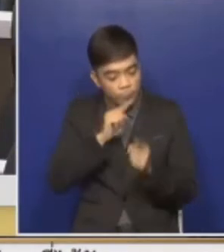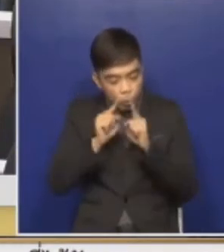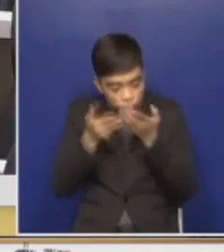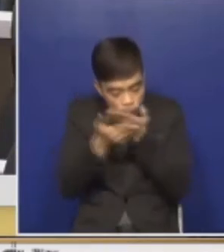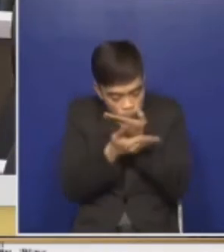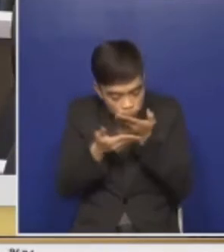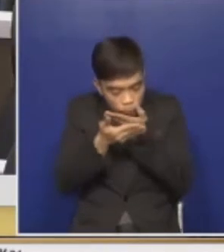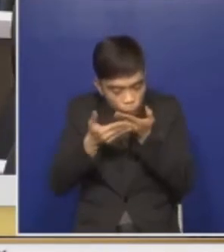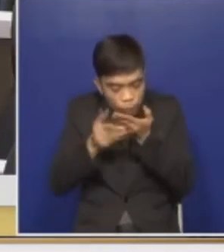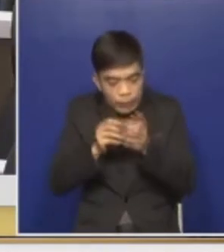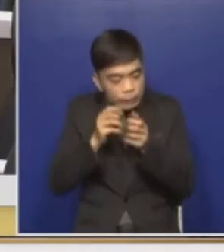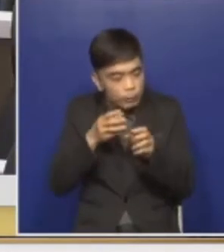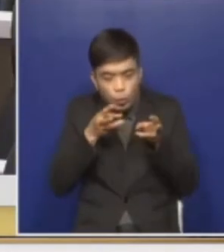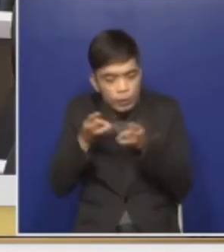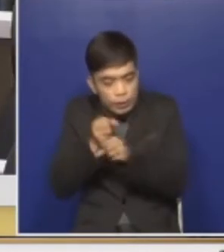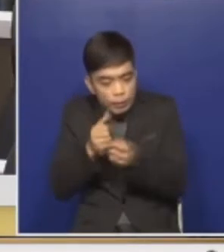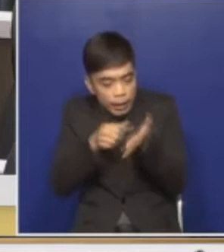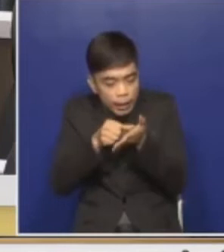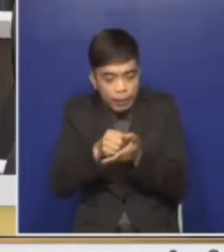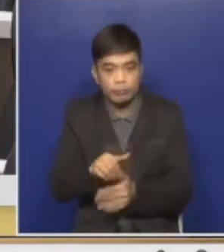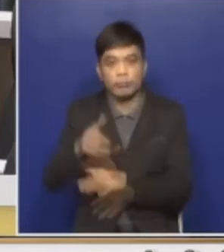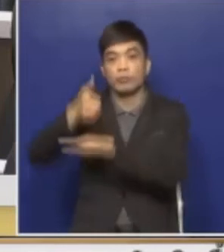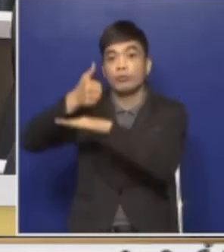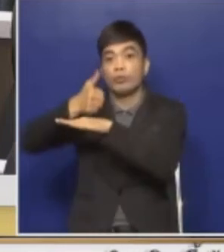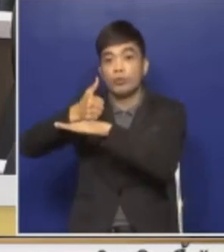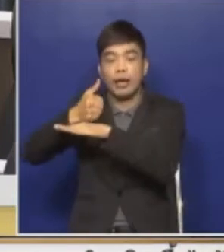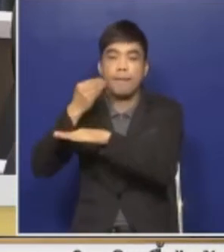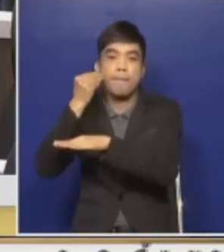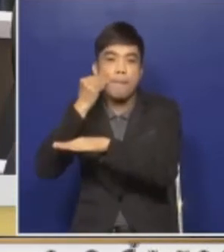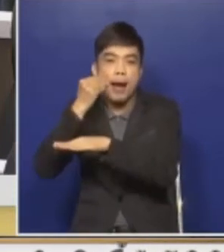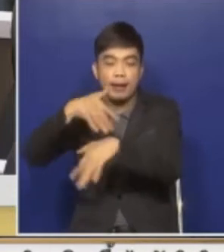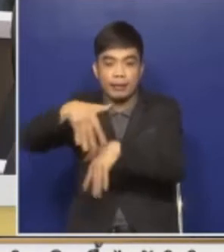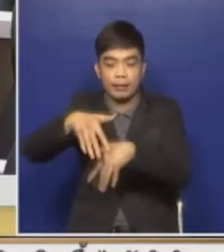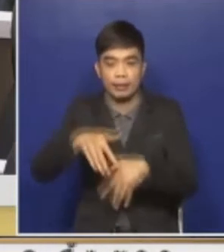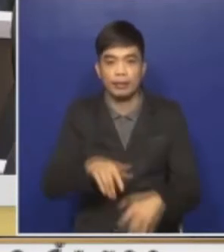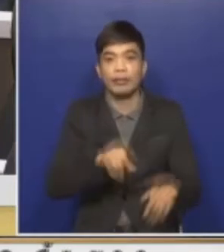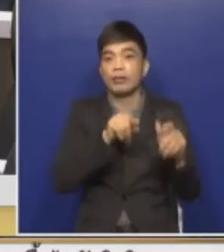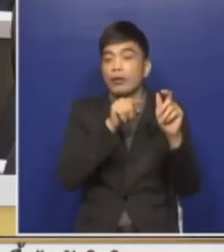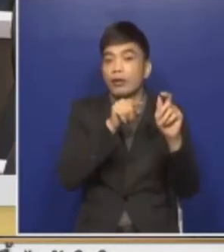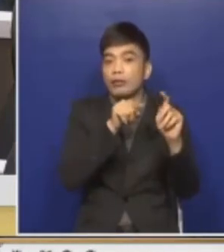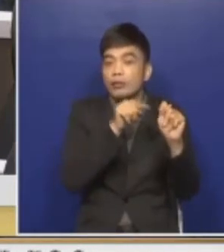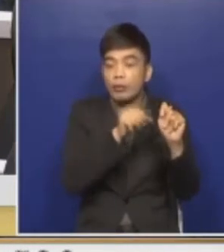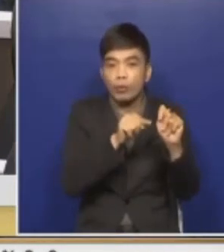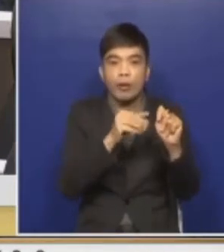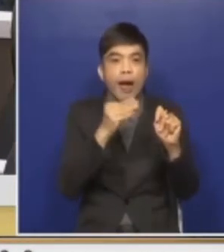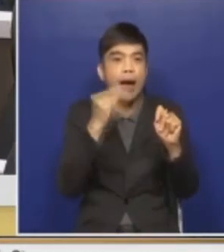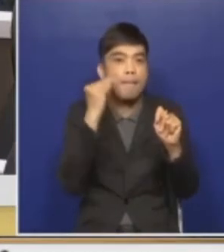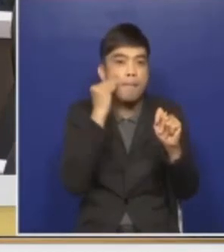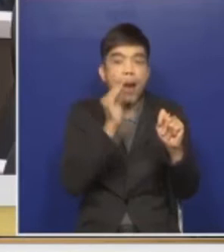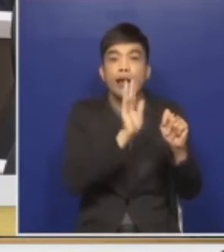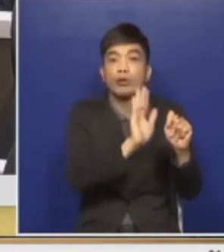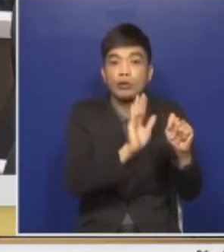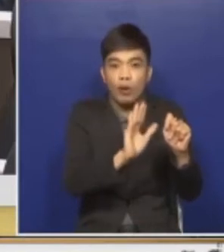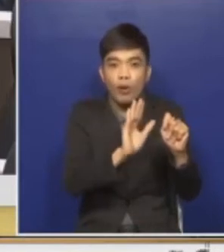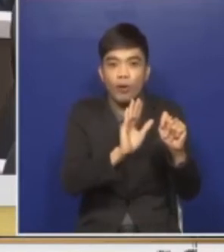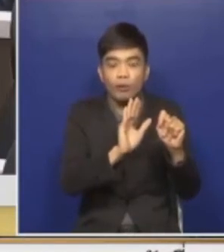ไรแล้วก็ในผู้ใหญ่บ้านหมู่ของตำหมู่บ้านดงสุวรรณแม่บ้านผู้ใหญ่บ้านชื่ออรทัยอรินท